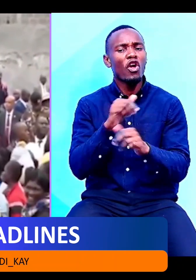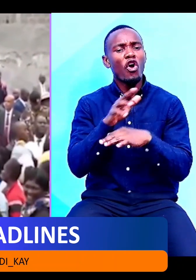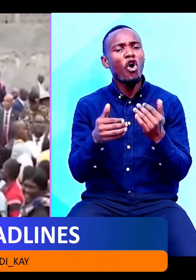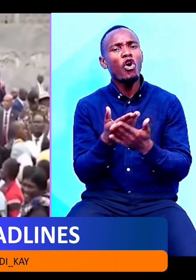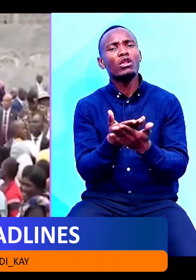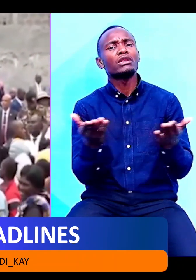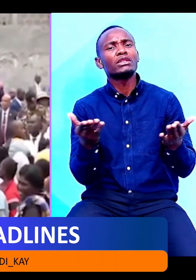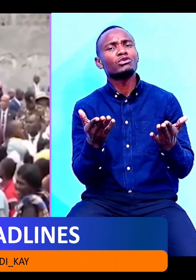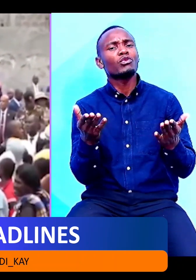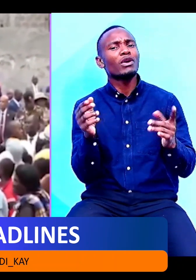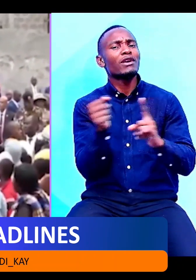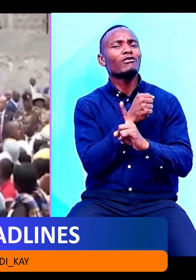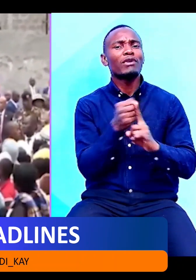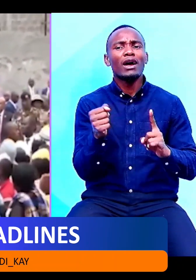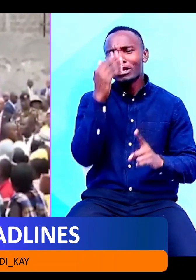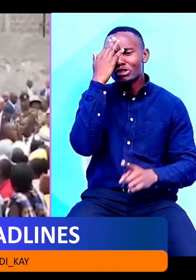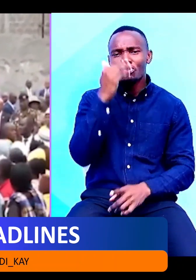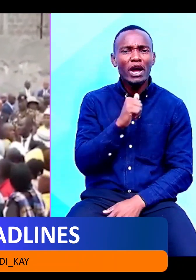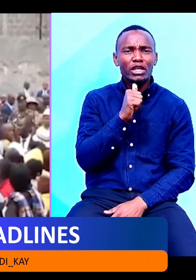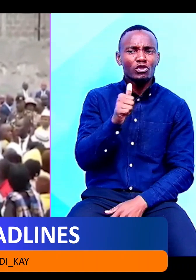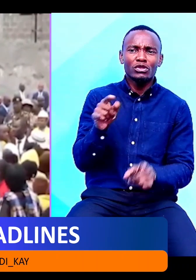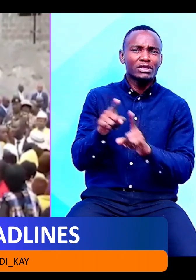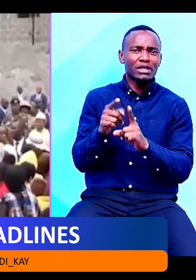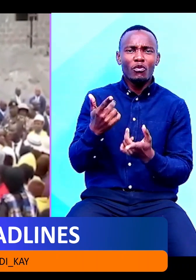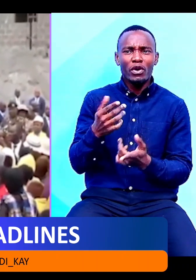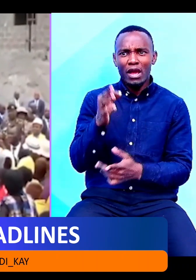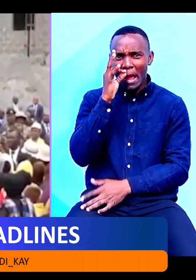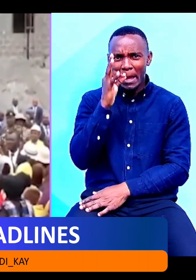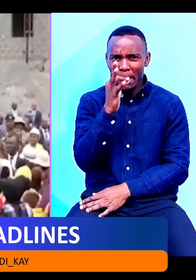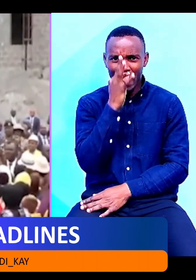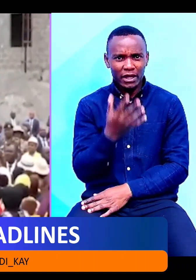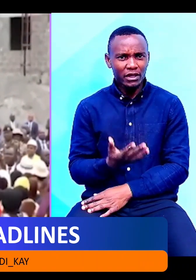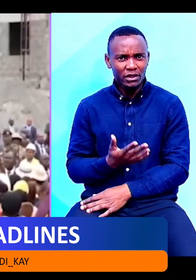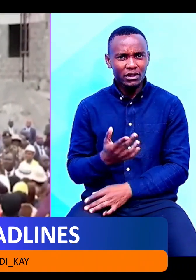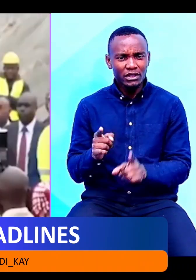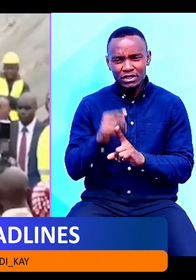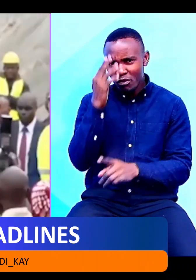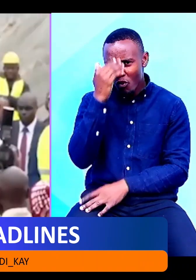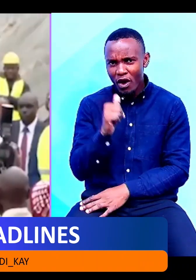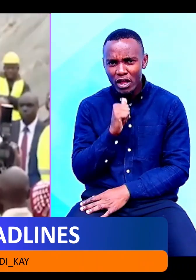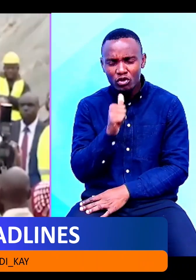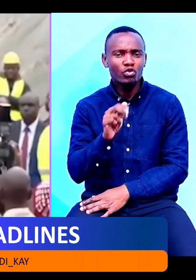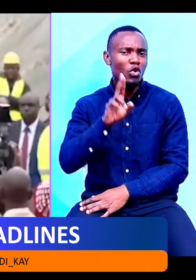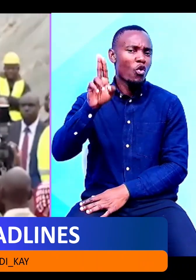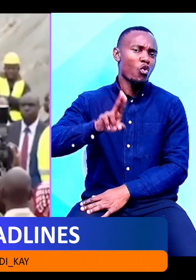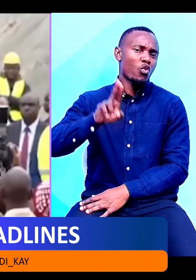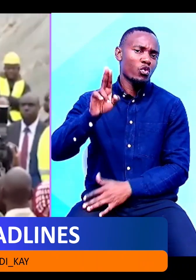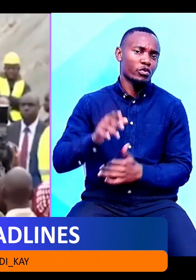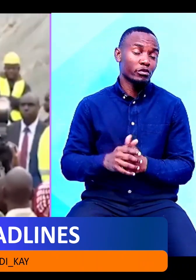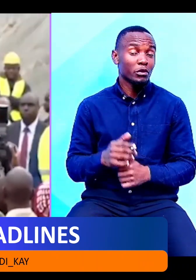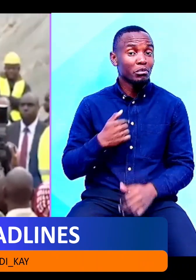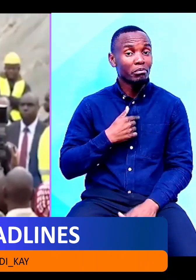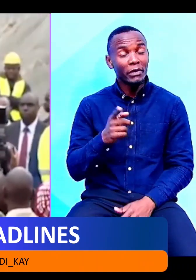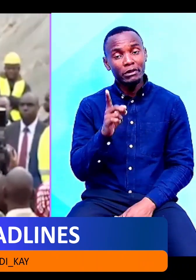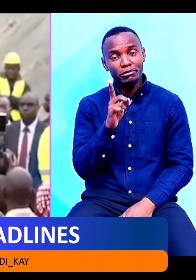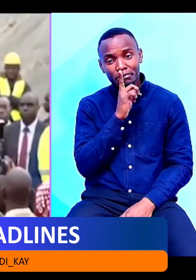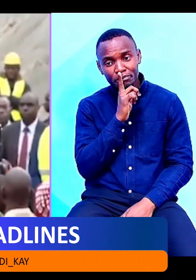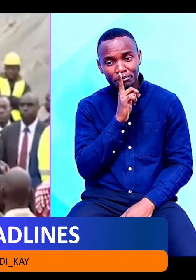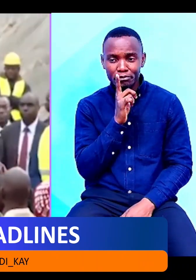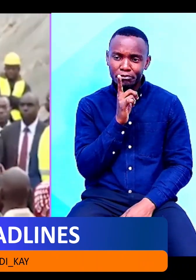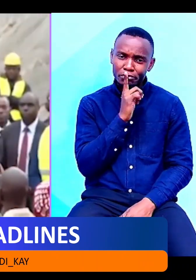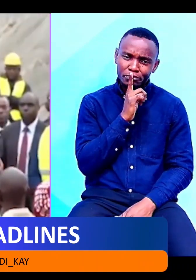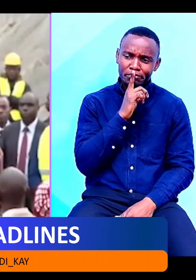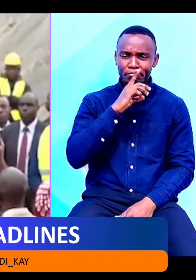wananiletea. Mbona hawakuletea Kibaki? Mbona hawakuletea Uhuru? Mimi nimenyamaza, mimi